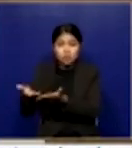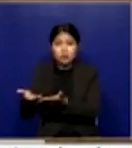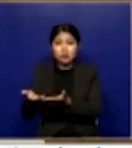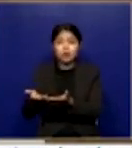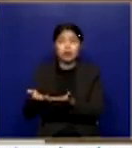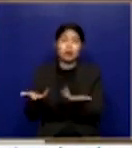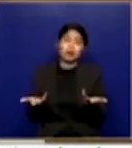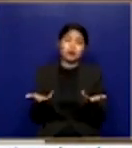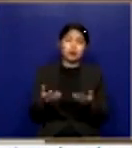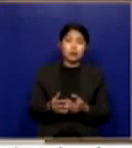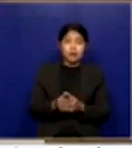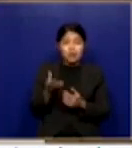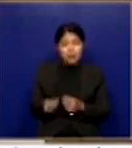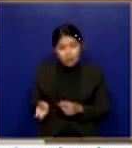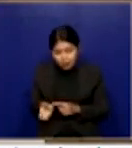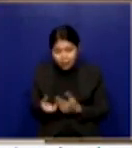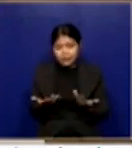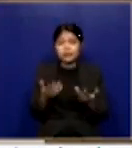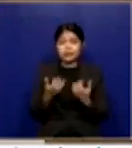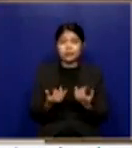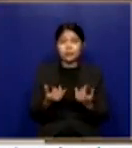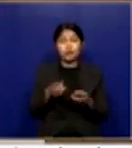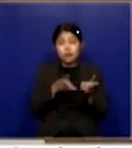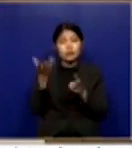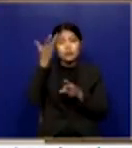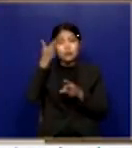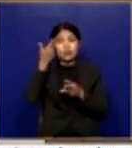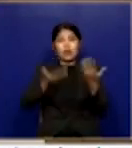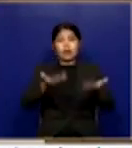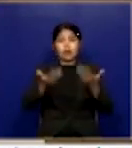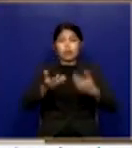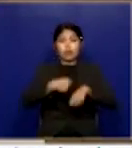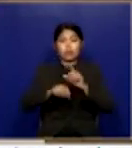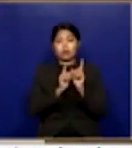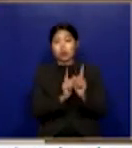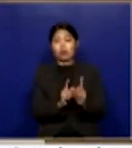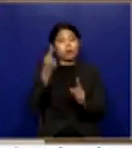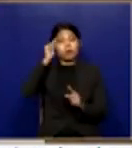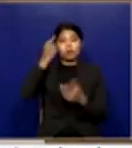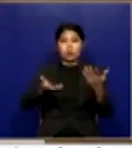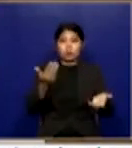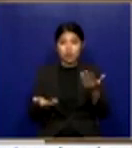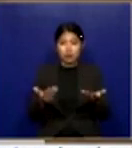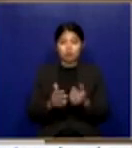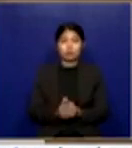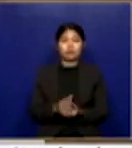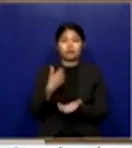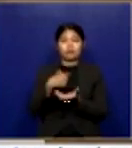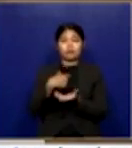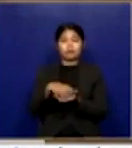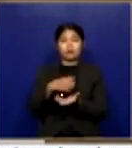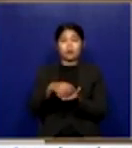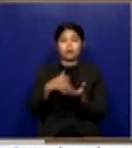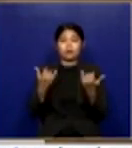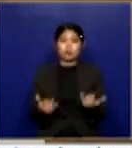คิดว่าเราก็หัวทรงสร้างความคิดหลักคิดยังไงบ้างแต่ก็สุดแล้วแต่ว่าใครจะนำไปปฏิบัติหรือไม่ปฏิบัตินะครับผมอยากจะเป็นชั้นต้นเพียง